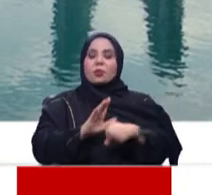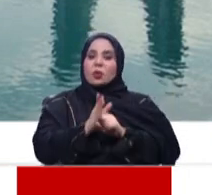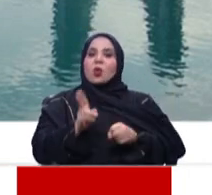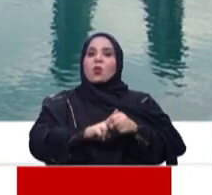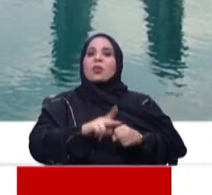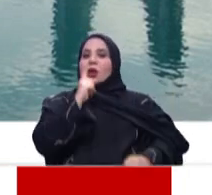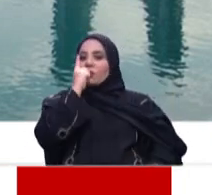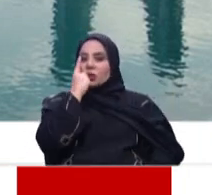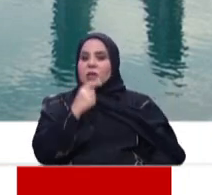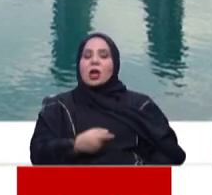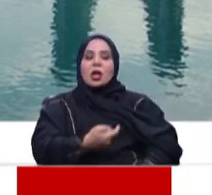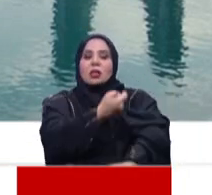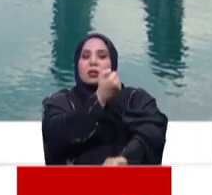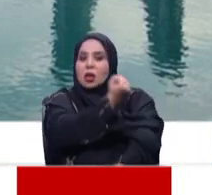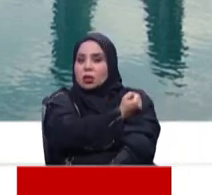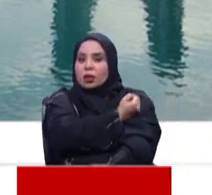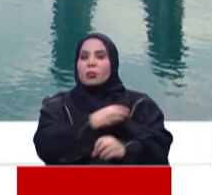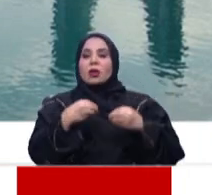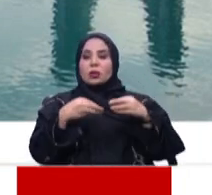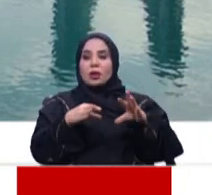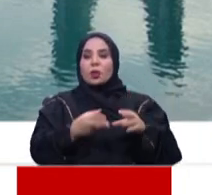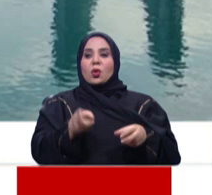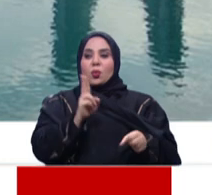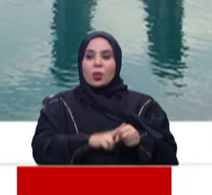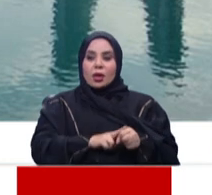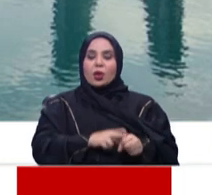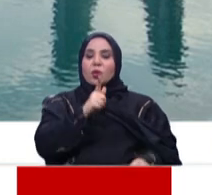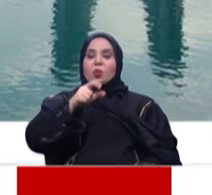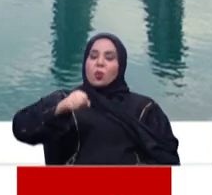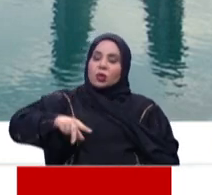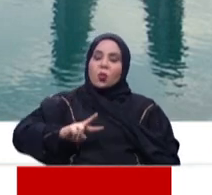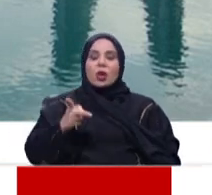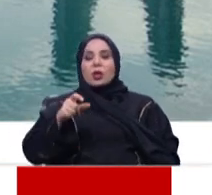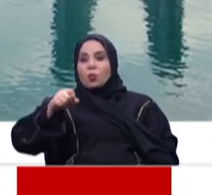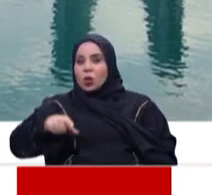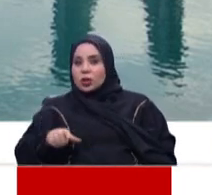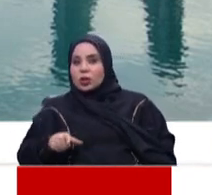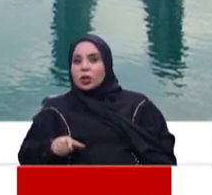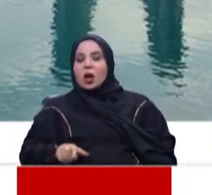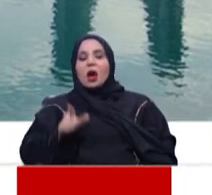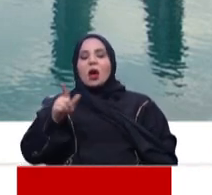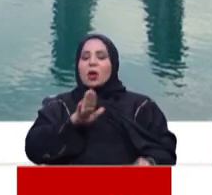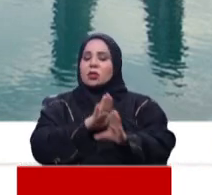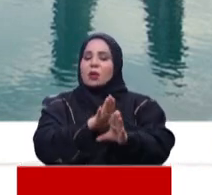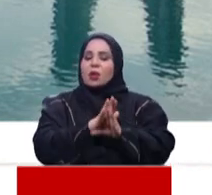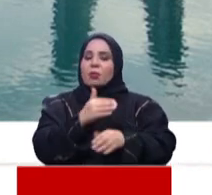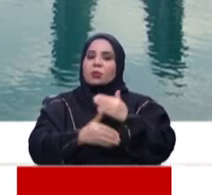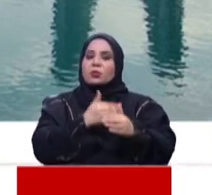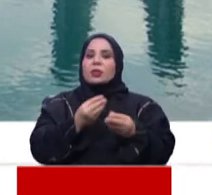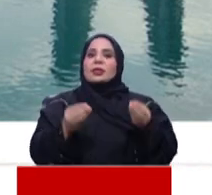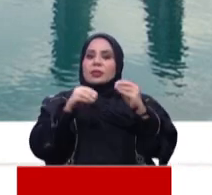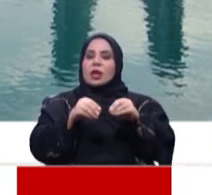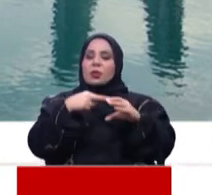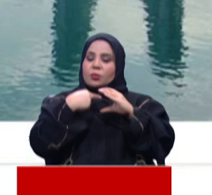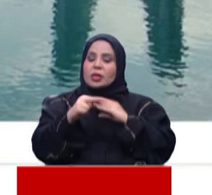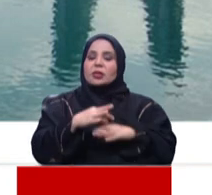والتطعيم بالمجان للجميع دون استثناء إن كانوا مواطنين أو كانوا مقيمين، وهي تعزيز للرسالة الإنسانية